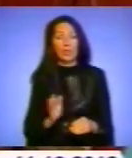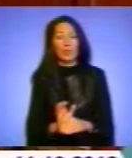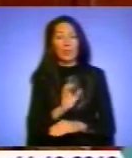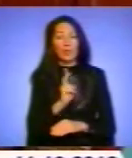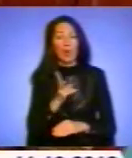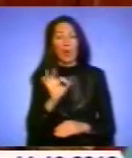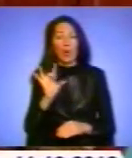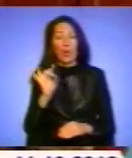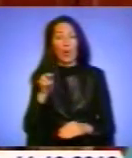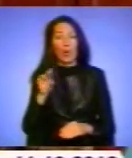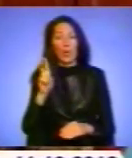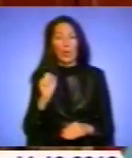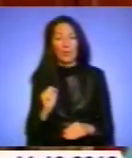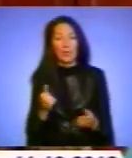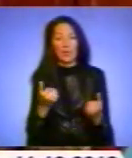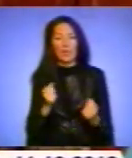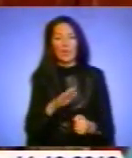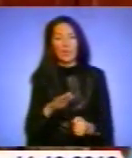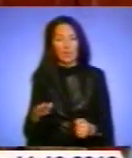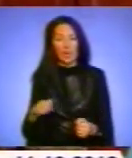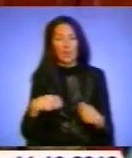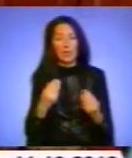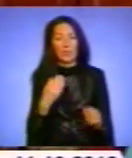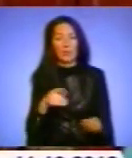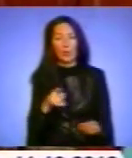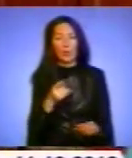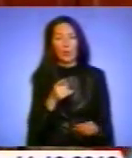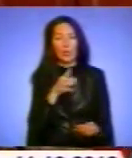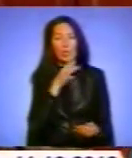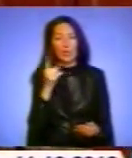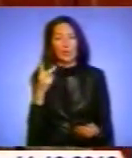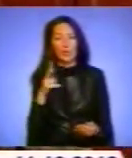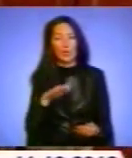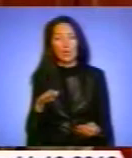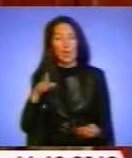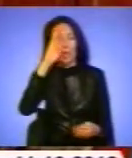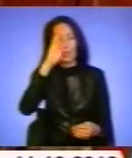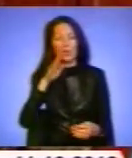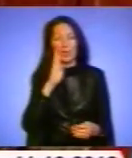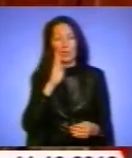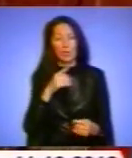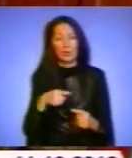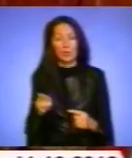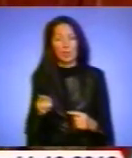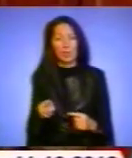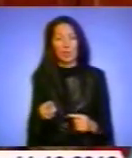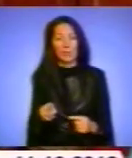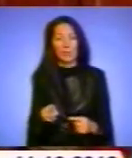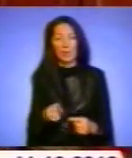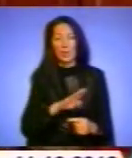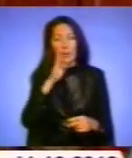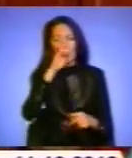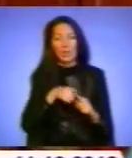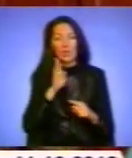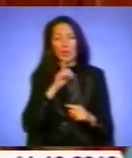дітей, дали нам на той час двоє дітей. Хлопчика і дівчинку, ну не братика і сестричку різні. Ну і